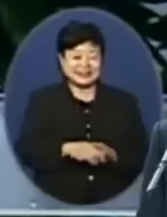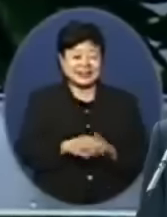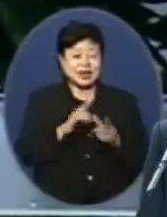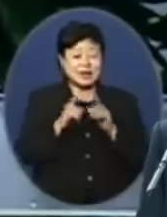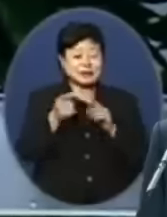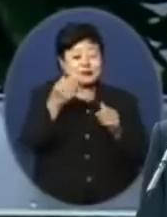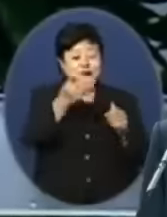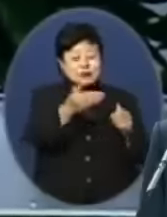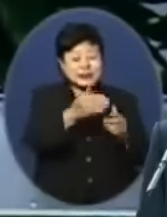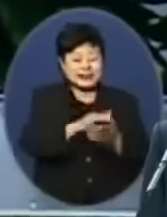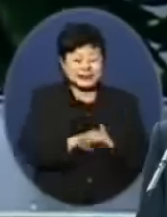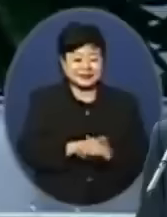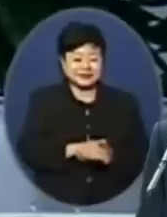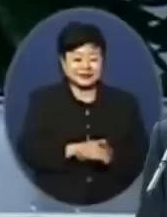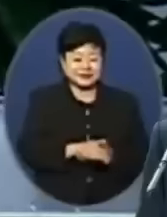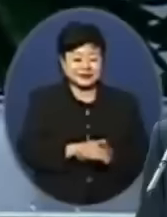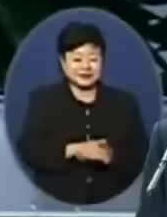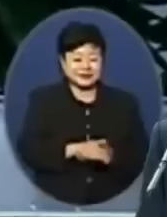말씀을 주시는 것입니다.